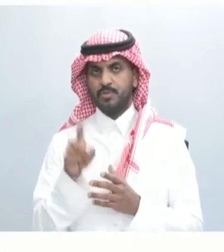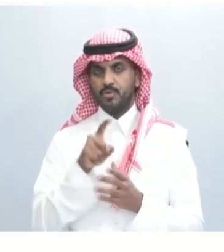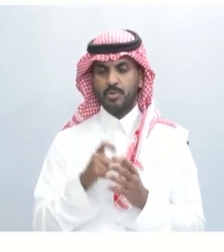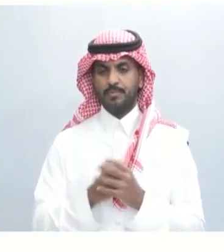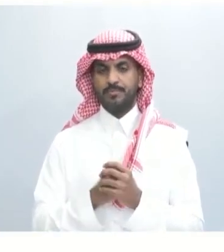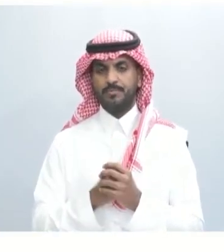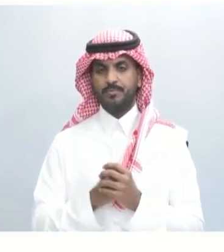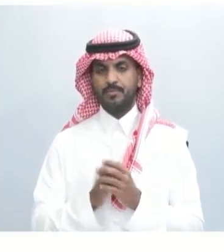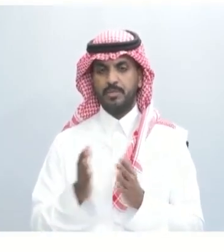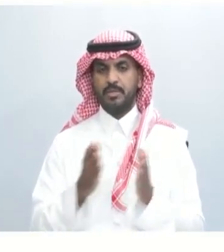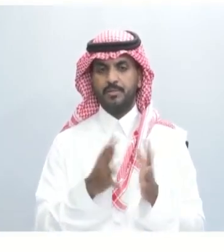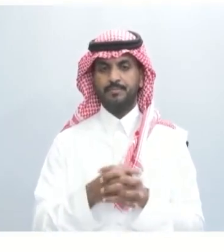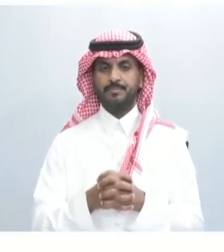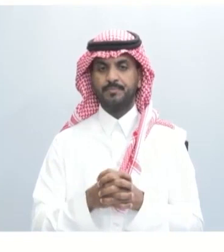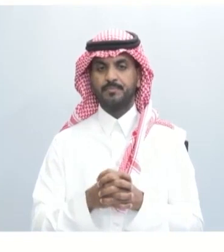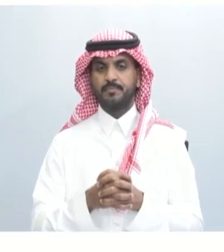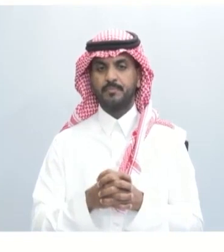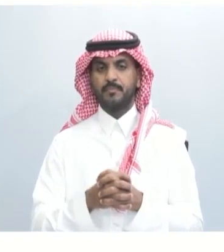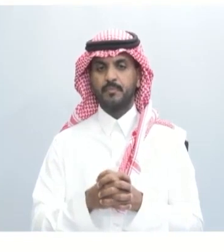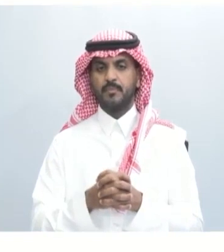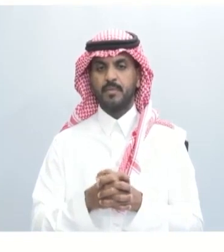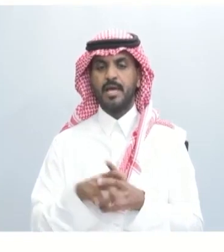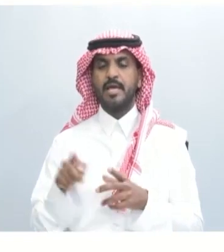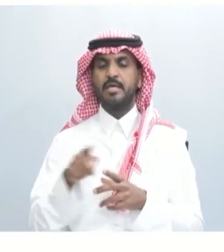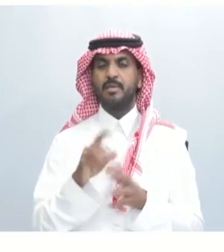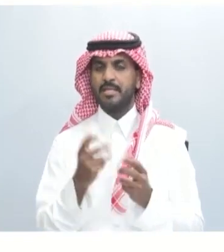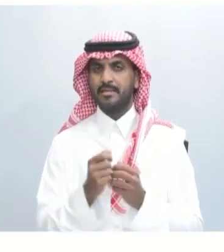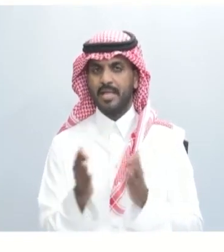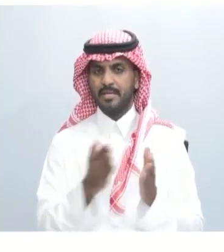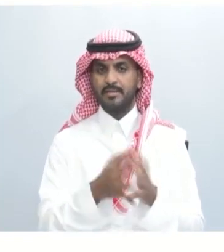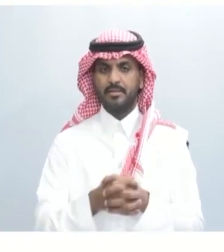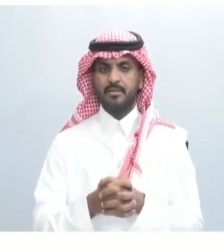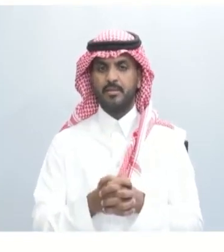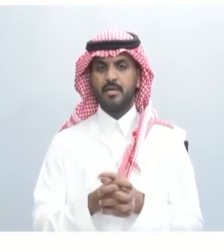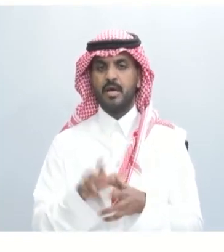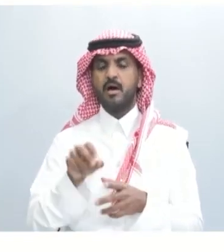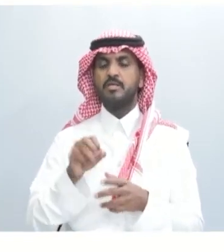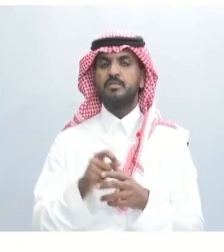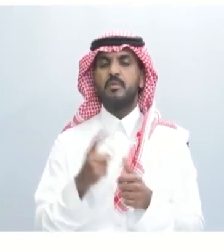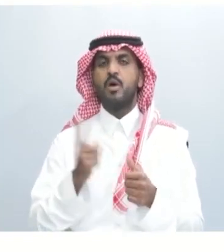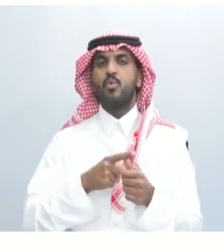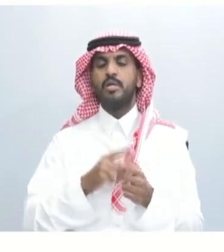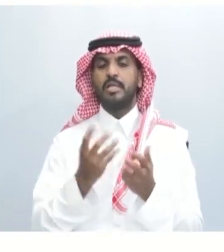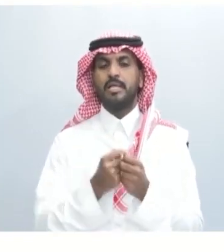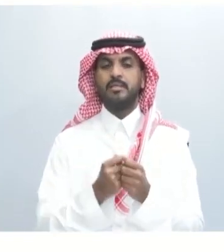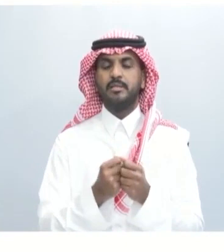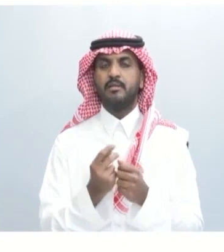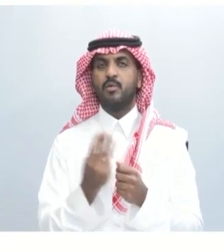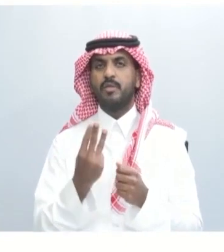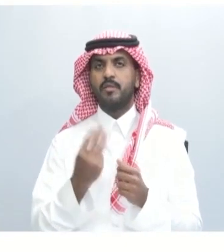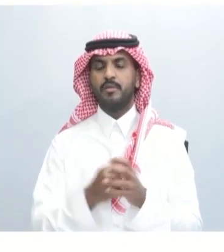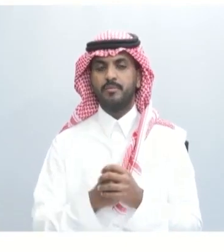هذا السؤال وننتقل واياكم الى السؤال التالي اي الاعداد الاتيه قاسم اولي للعدد